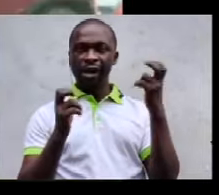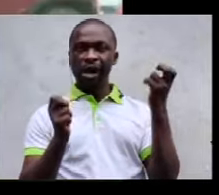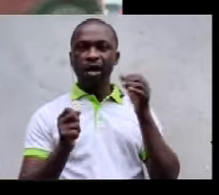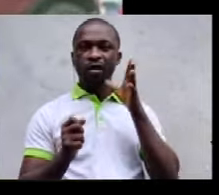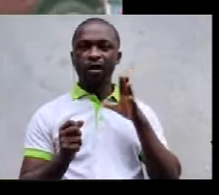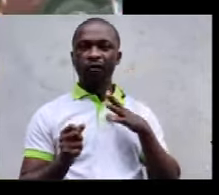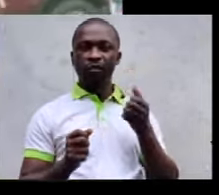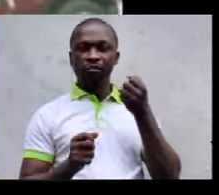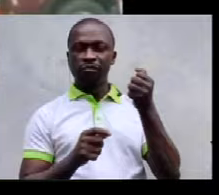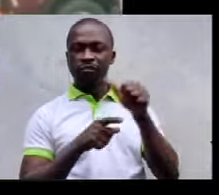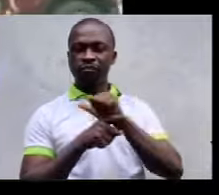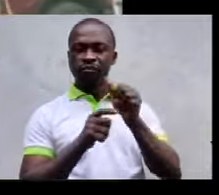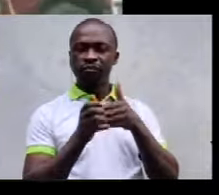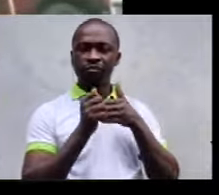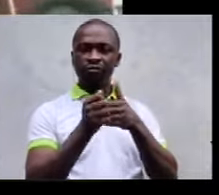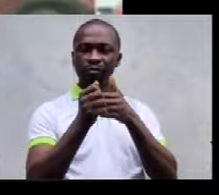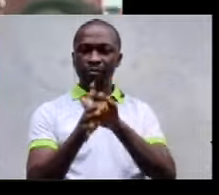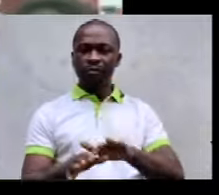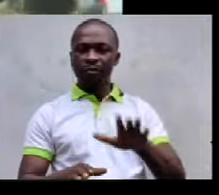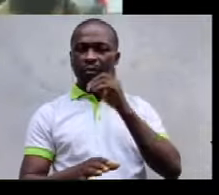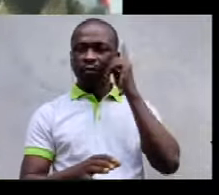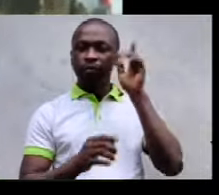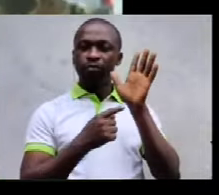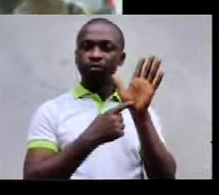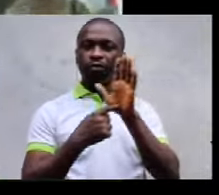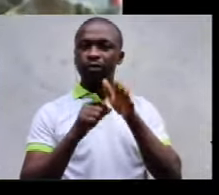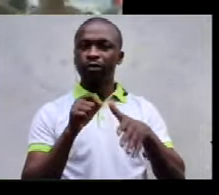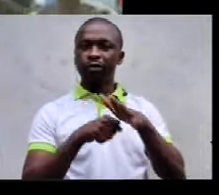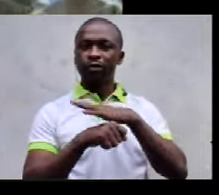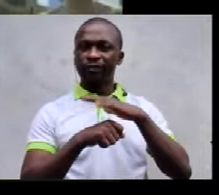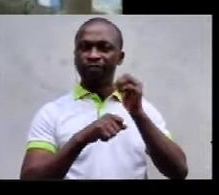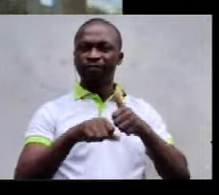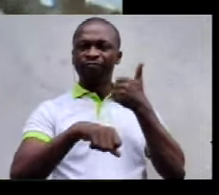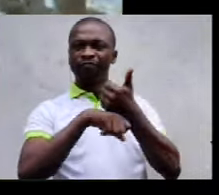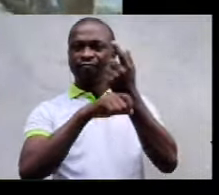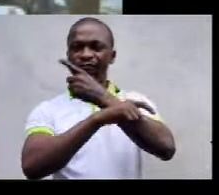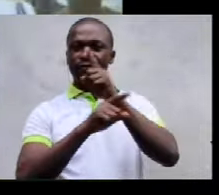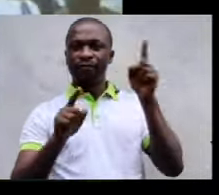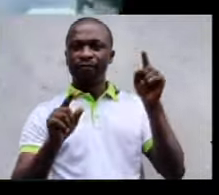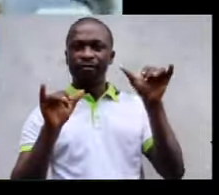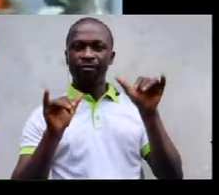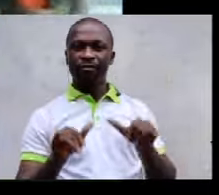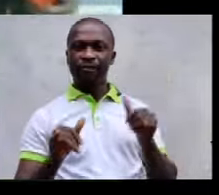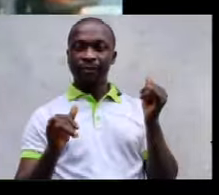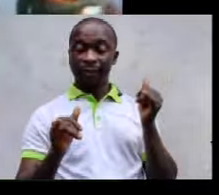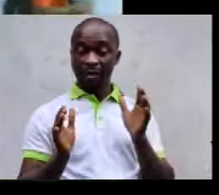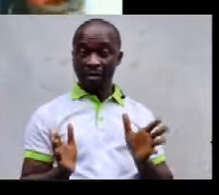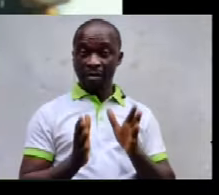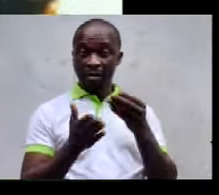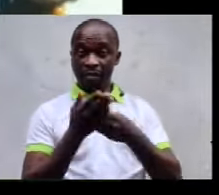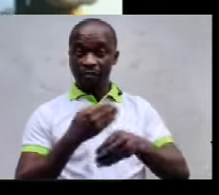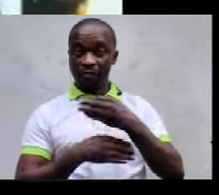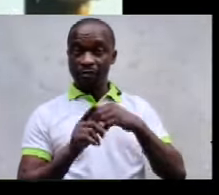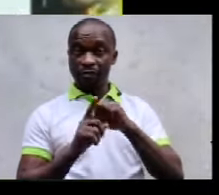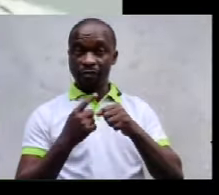leadership féminin pour un futur égalitaire dans le monde de la Covid-19 a été décliné sur le plan national autour du thème «